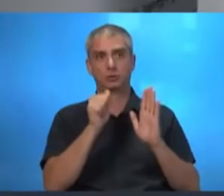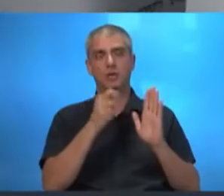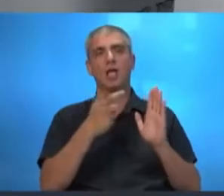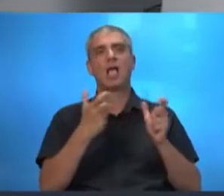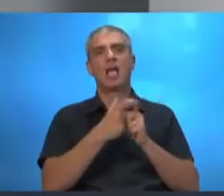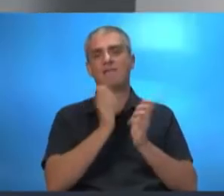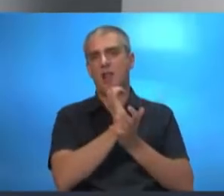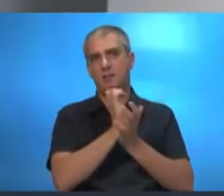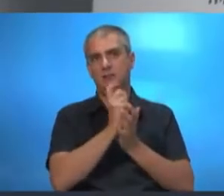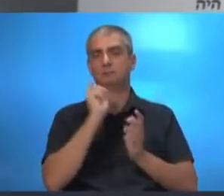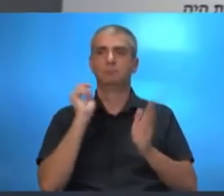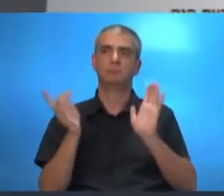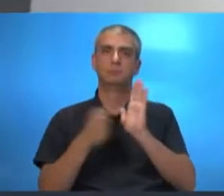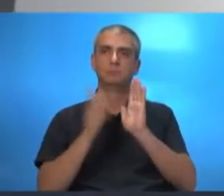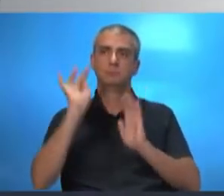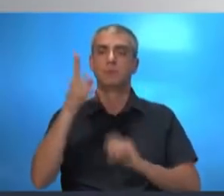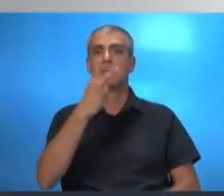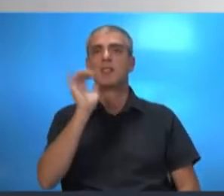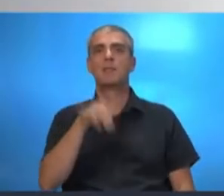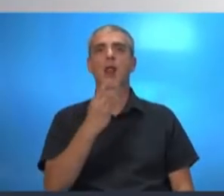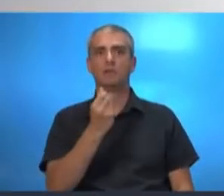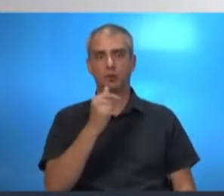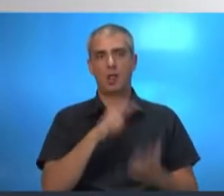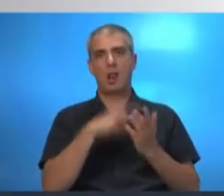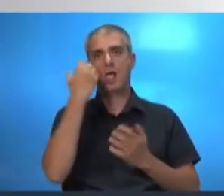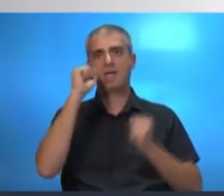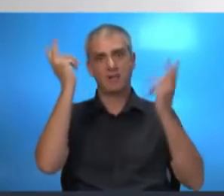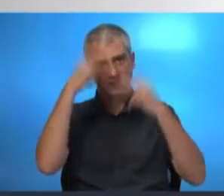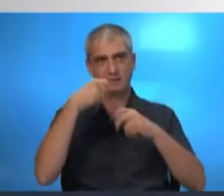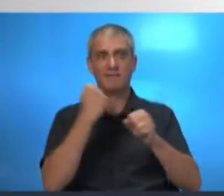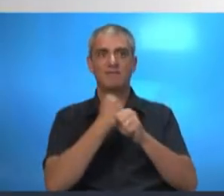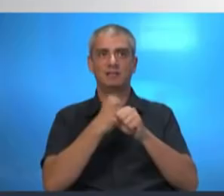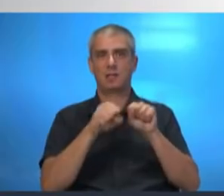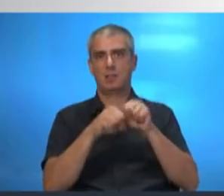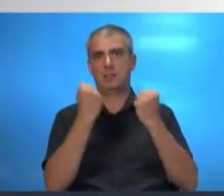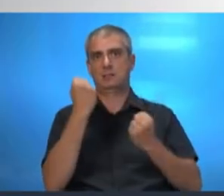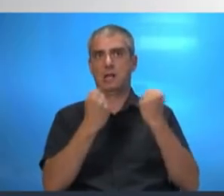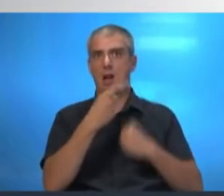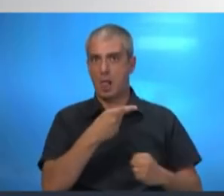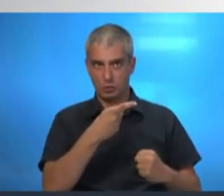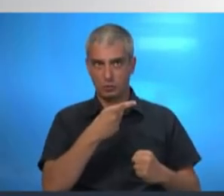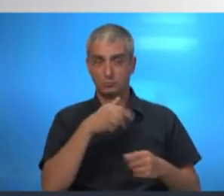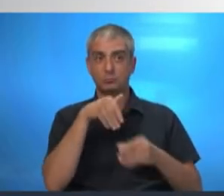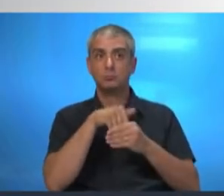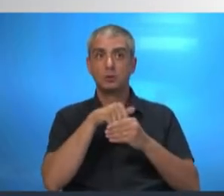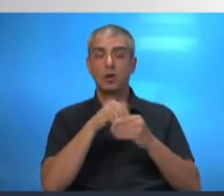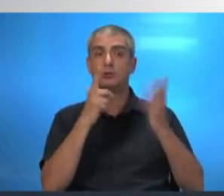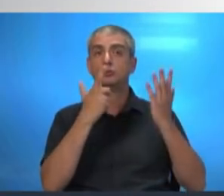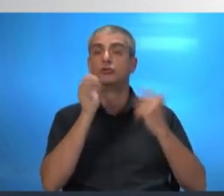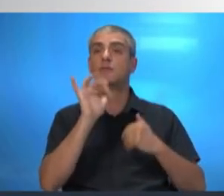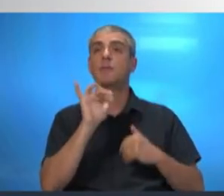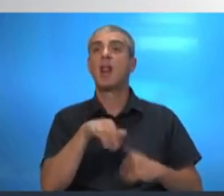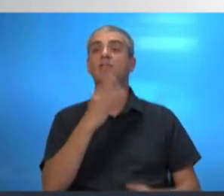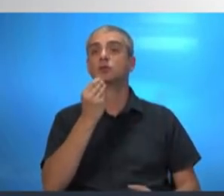הליסינג מהעירייה כ-200 אלף שקלים על הפרת הסכם וגרימת נזק לרכב, מתוכם כ-70 אלף שקלים